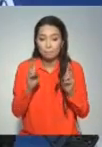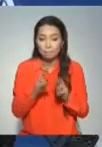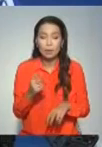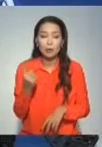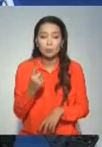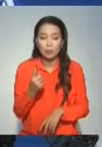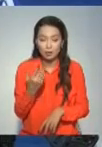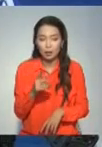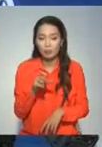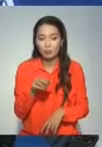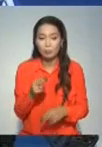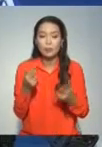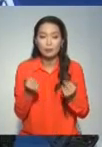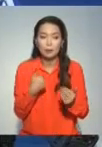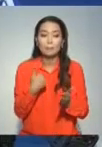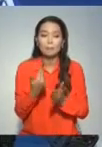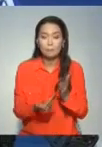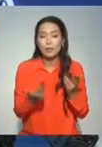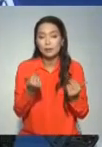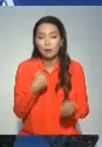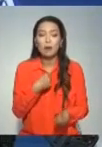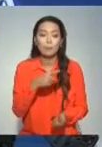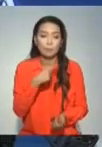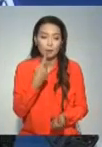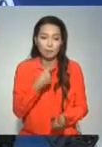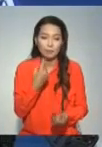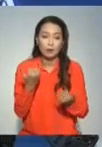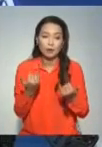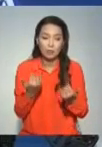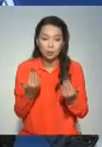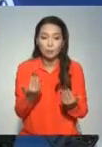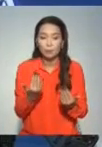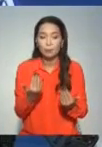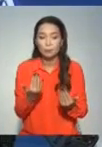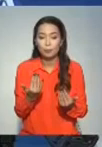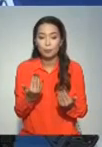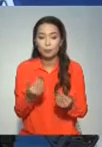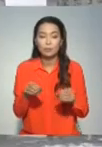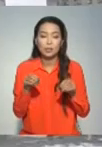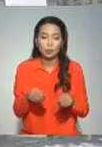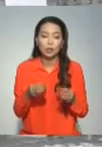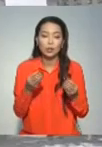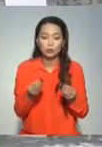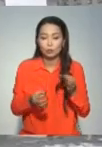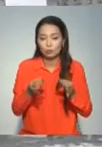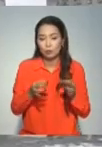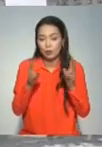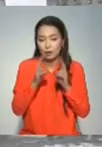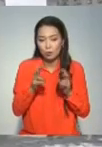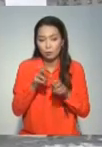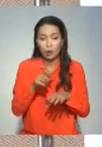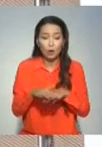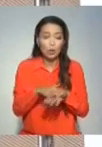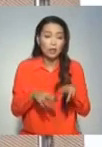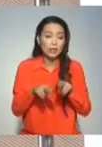Первую инстанцию мы проиграли, да, мы проиграли. Сейчас в настоящее время находится на апелляционном рассмотрении. Недоумевает и